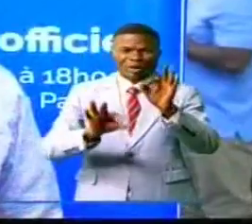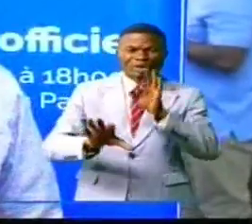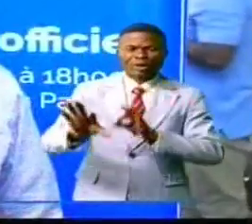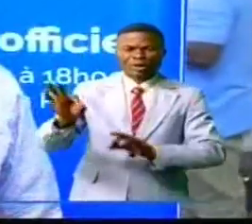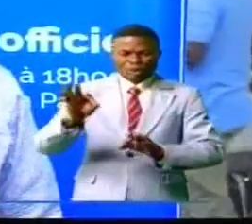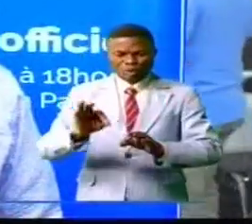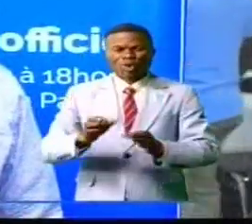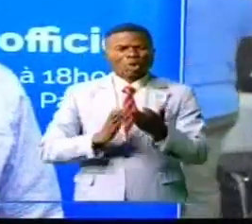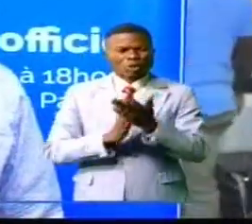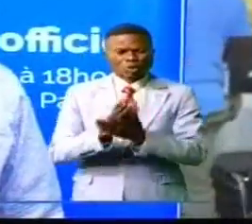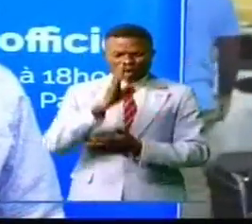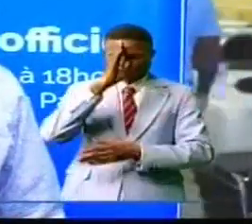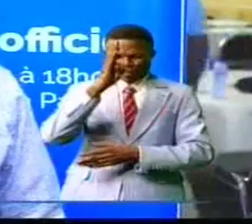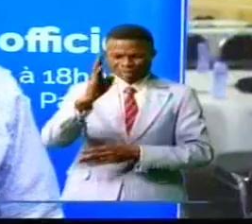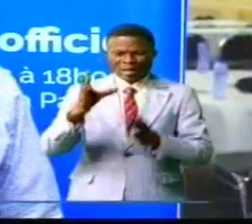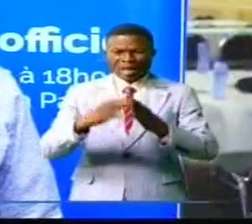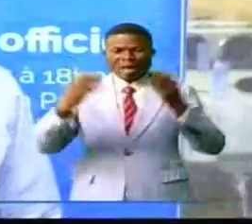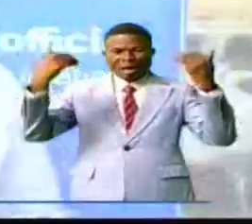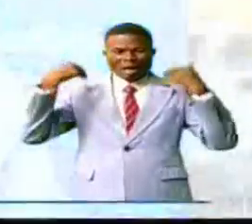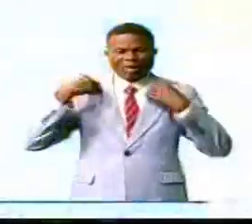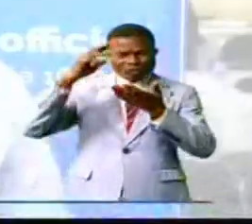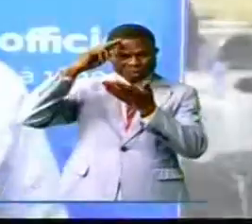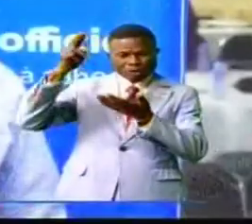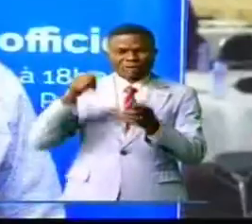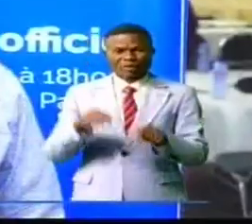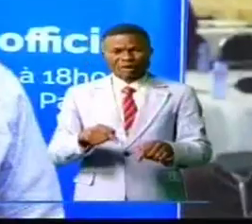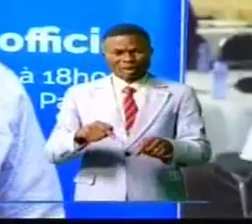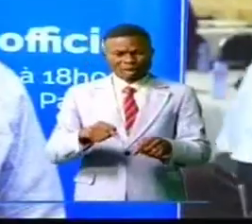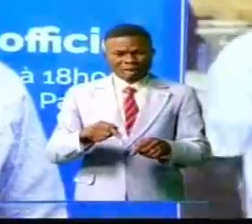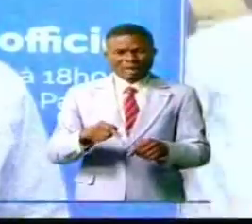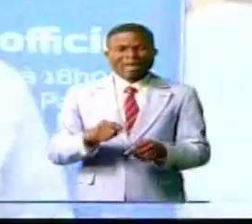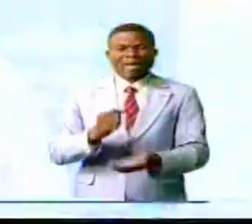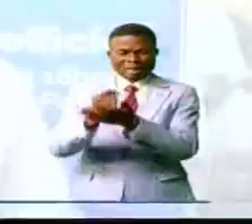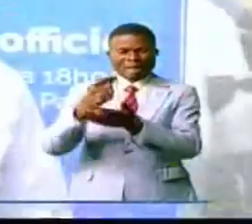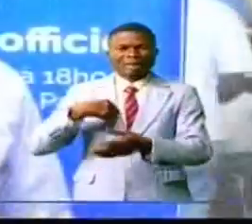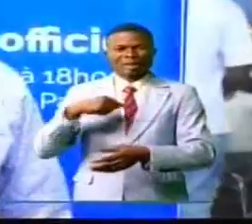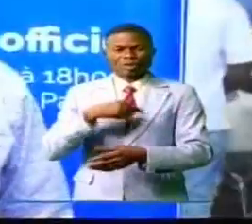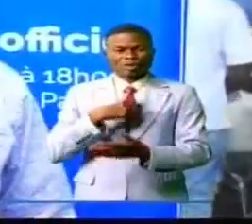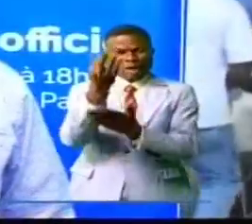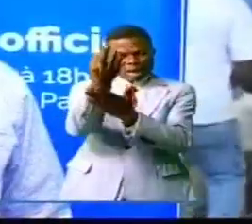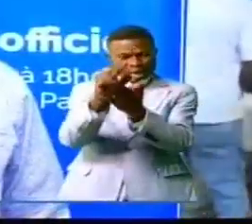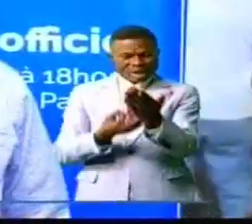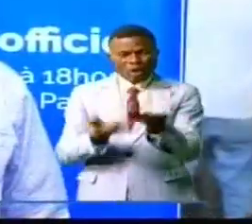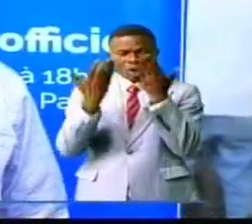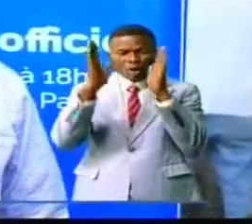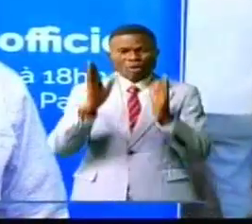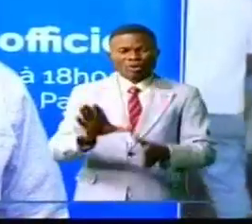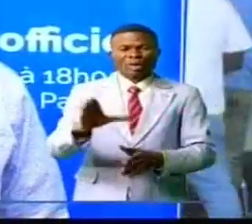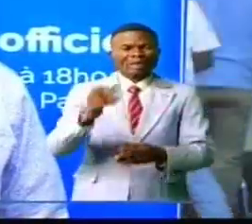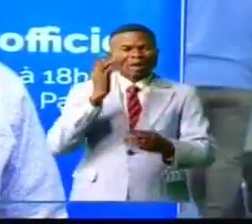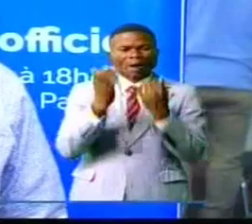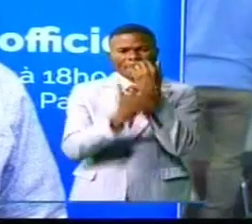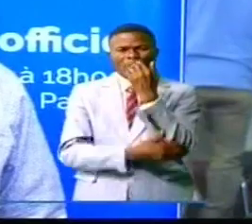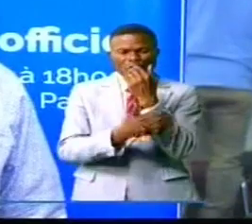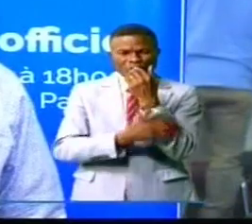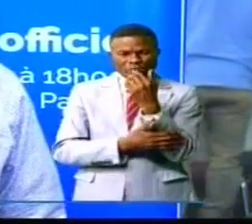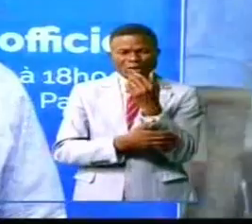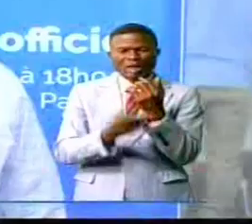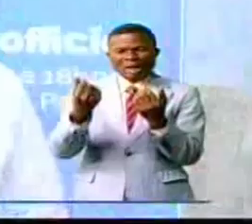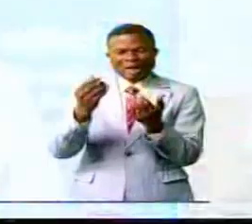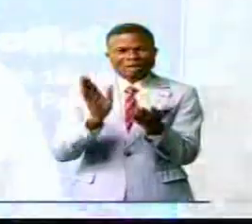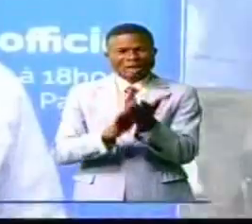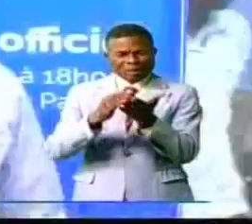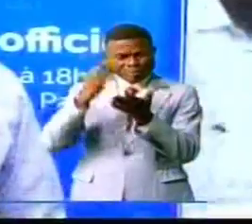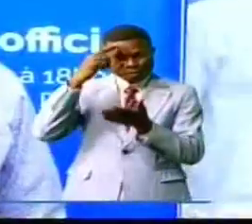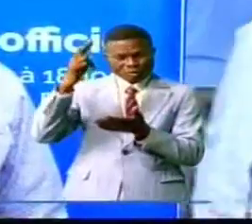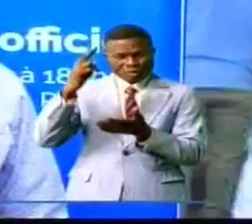franche collaboration avec les autorités de l'IFASIC. Ils nous ont fait parvenir la liste des étudiants en difficulté de paiement des frais